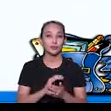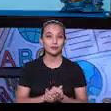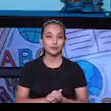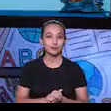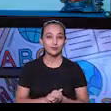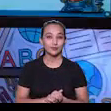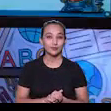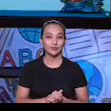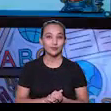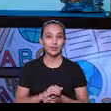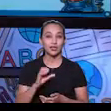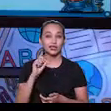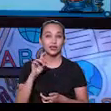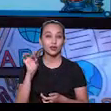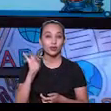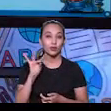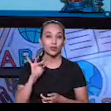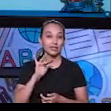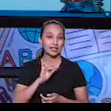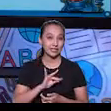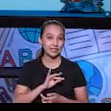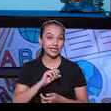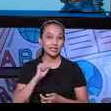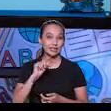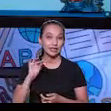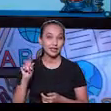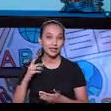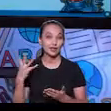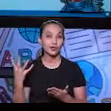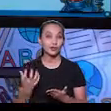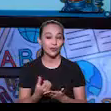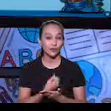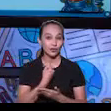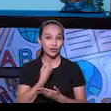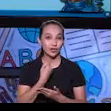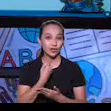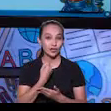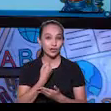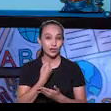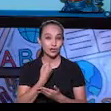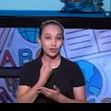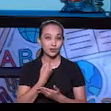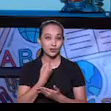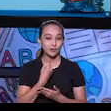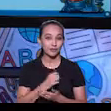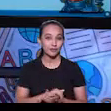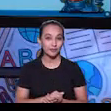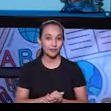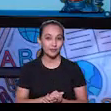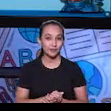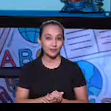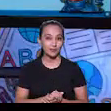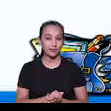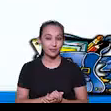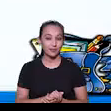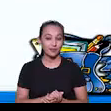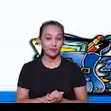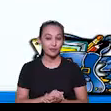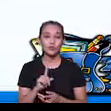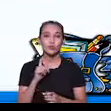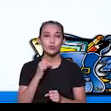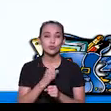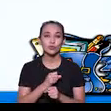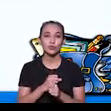керегеде. Сардор и Азиза нашли в лесу ежика. Нашли. Ну, кто здесь это нашел?